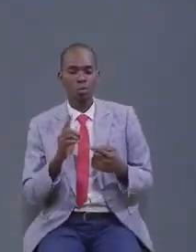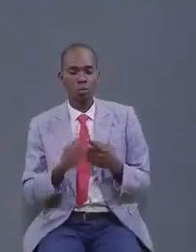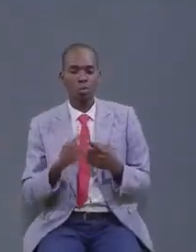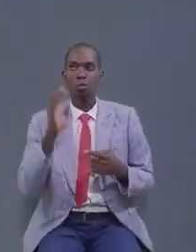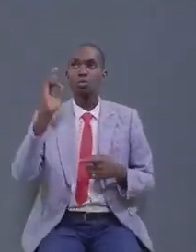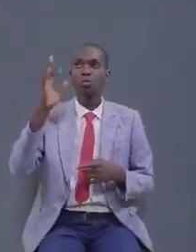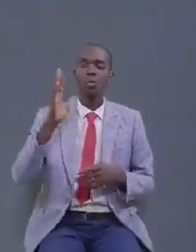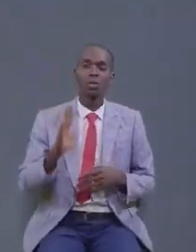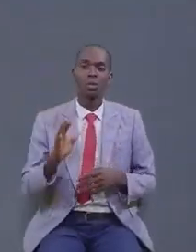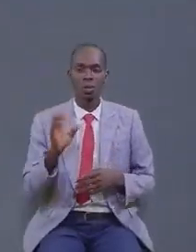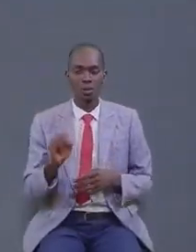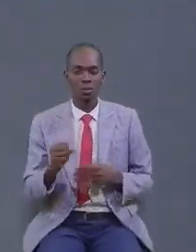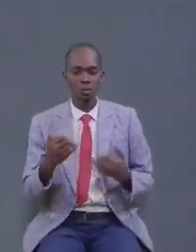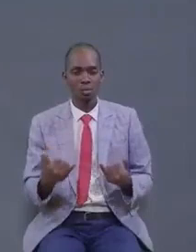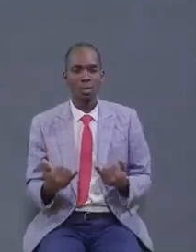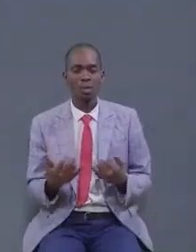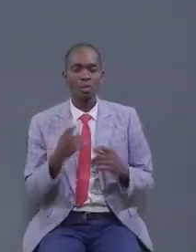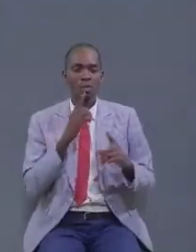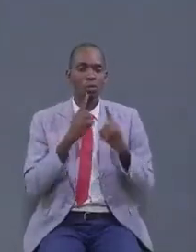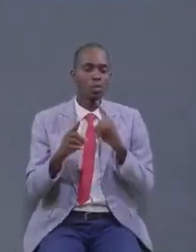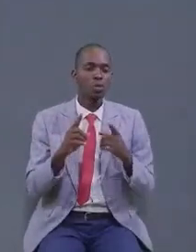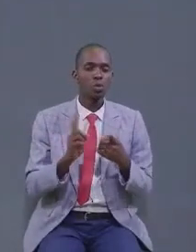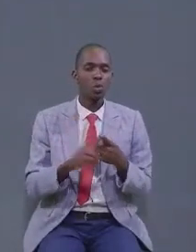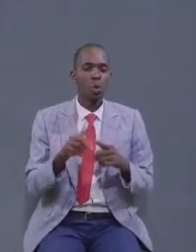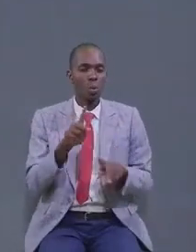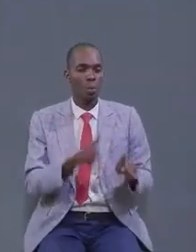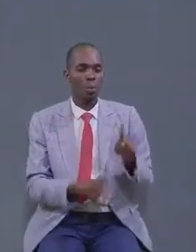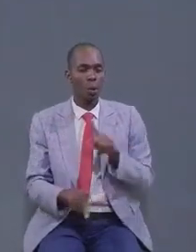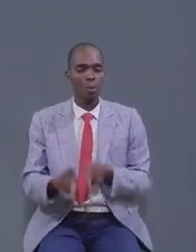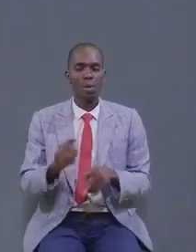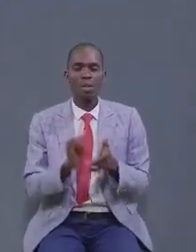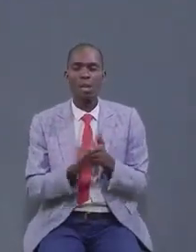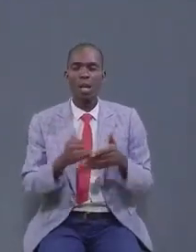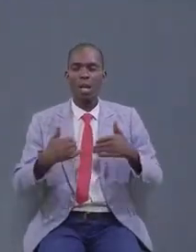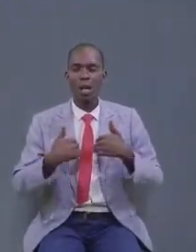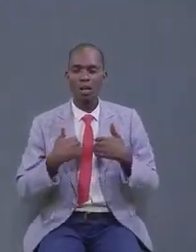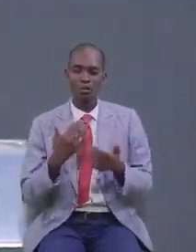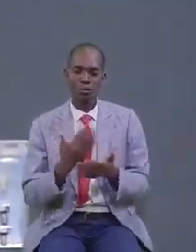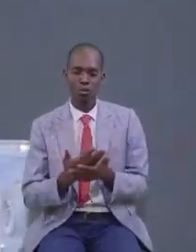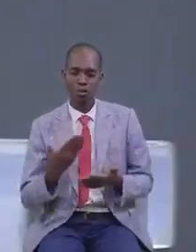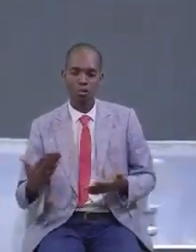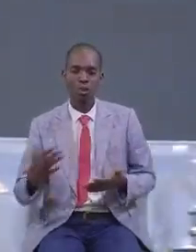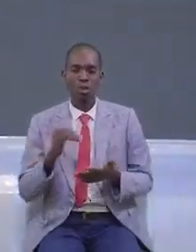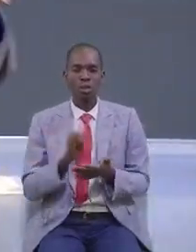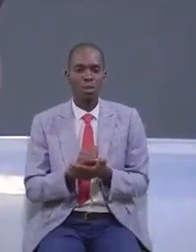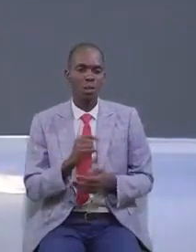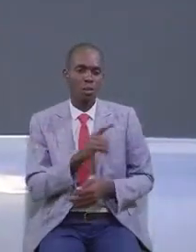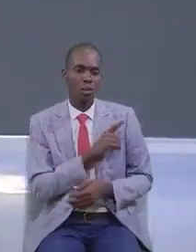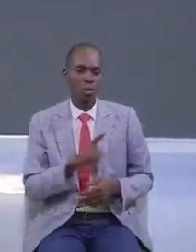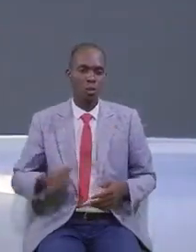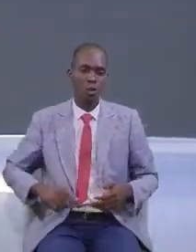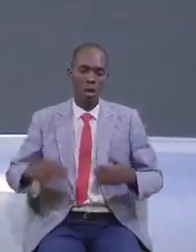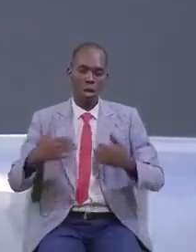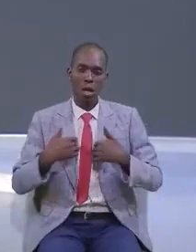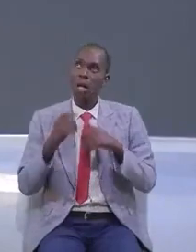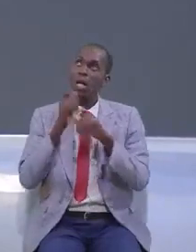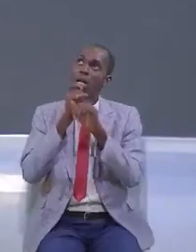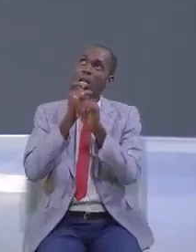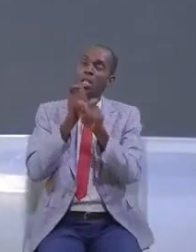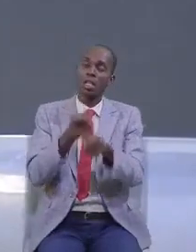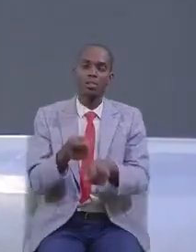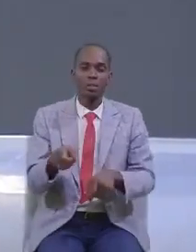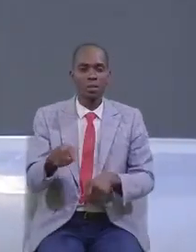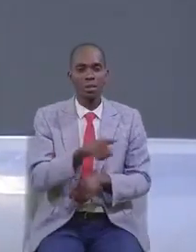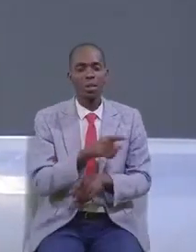అప్పుడు మనం సేవకులం అవుతున్నాం. వి కమ్ టు పీపుల్ దట్ హావ్ సంథింగ్ the Lord had given them from heaven, and he